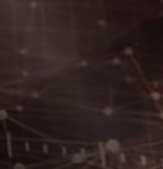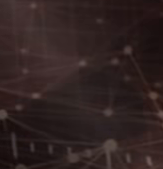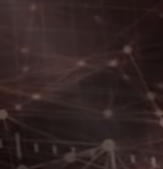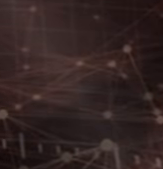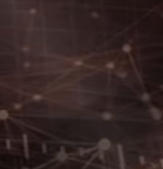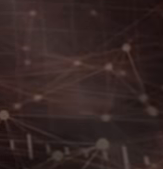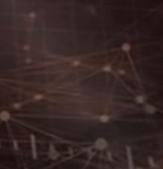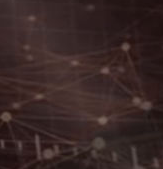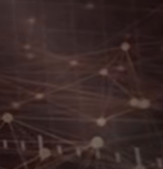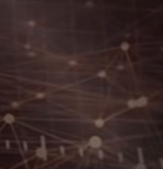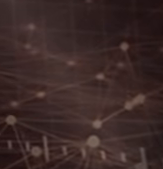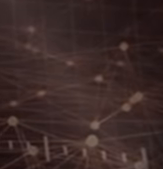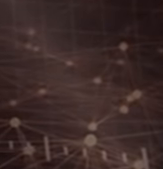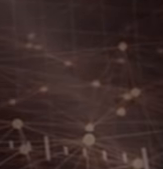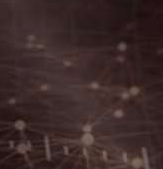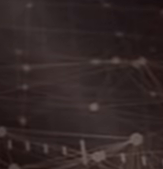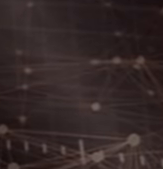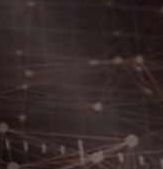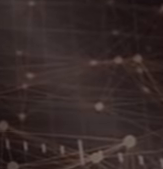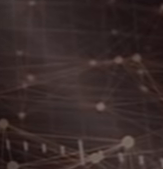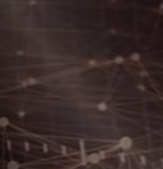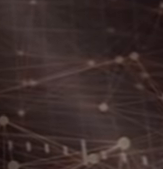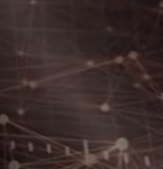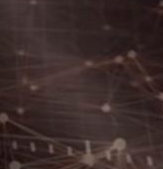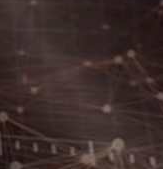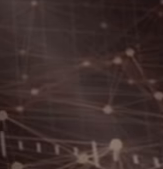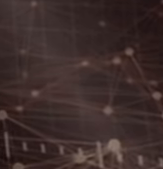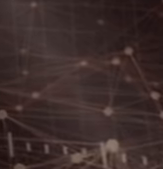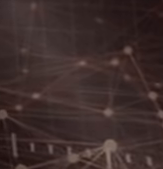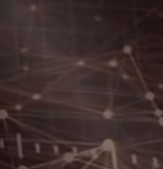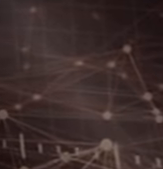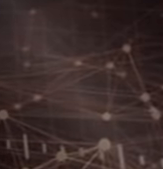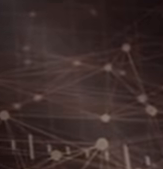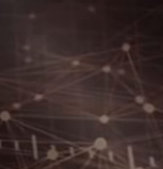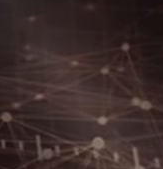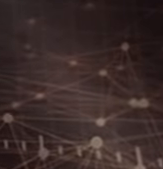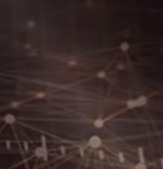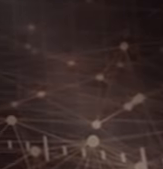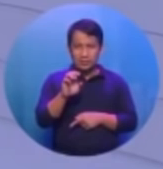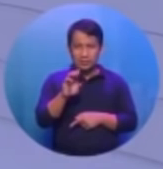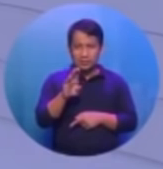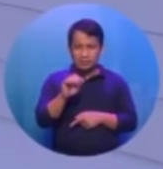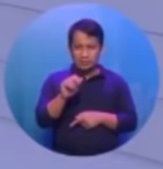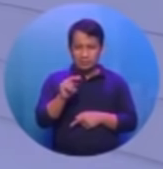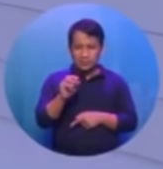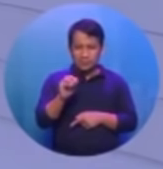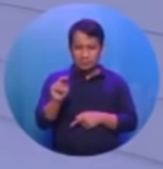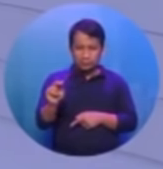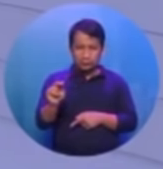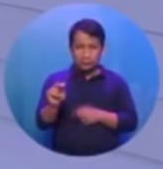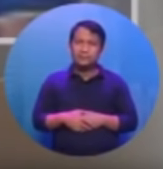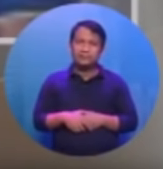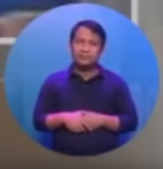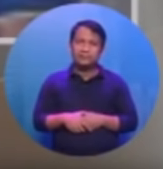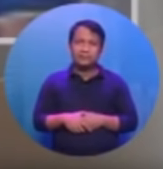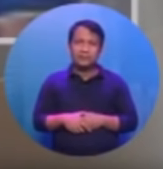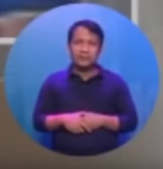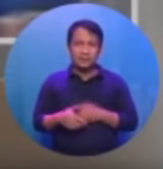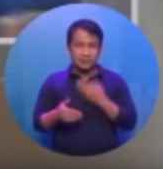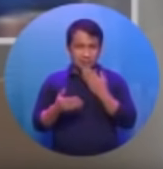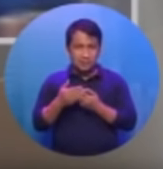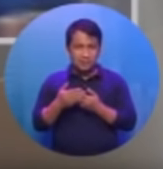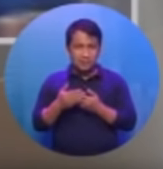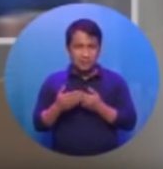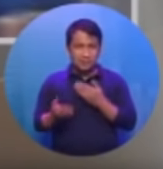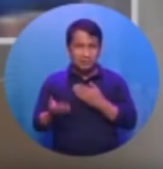na sumasayaw at ang kasayaw niya ay isang foreigner sa Lebanon. Sir Mark Lee, magandang umaga. Magandang ka din po,